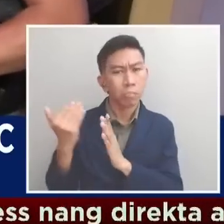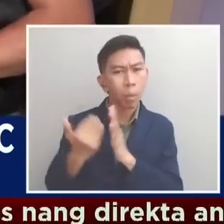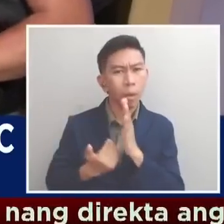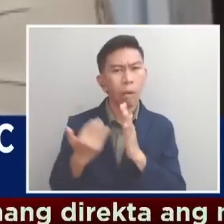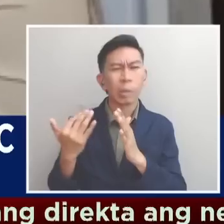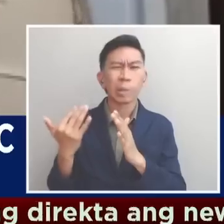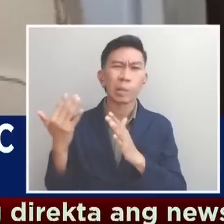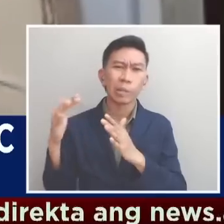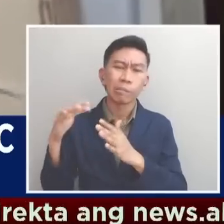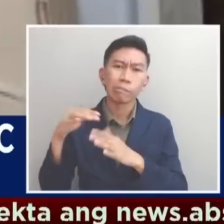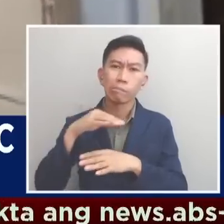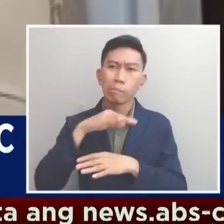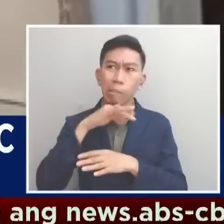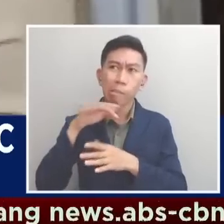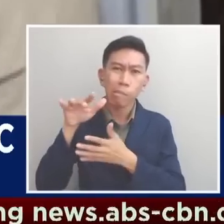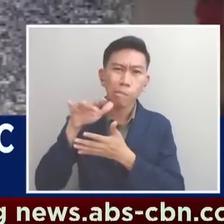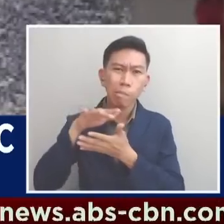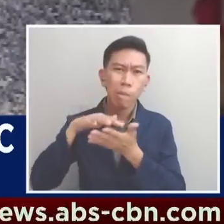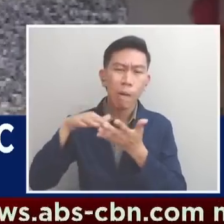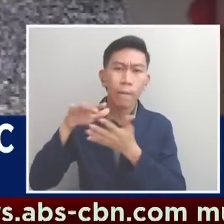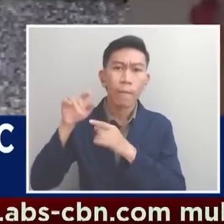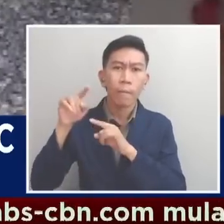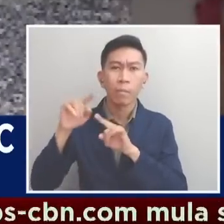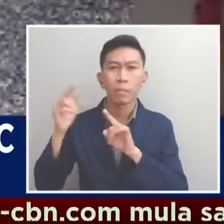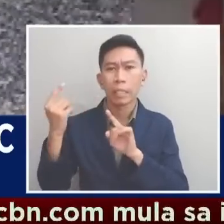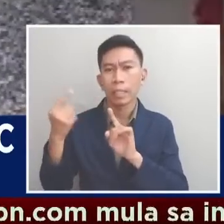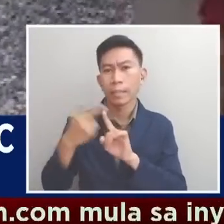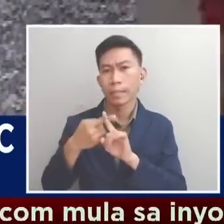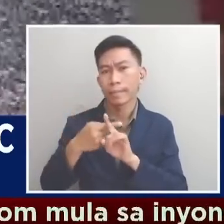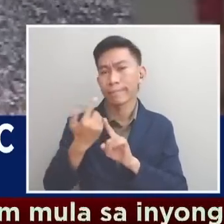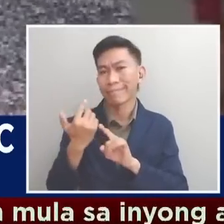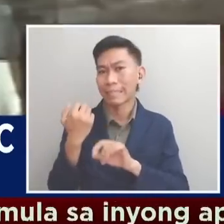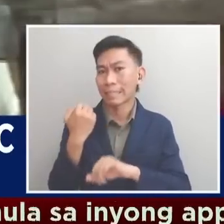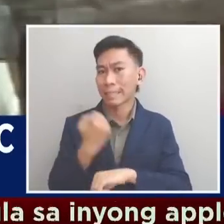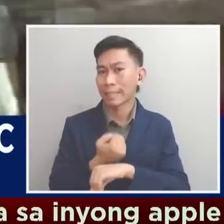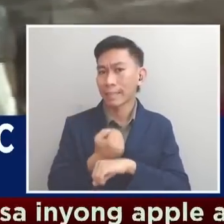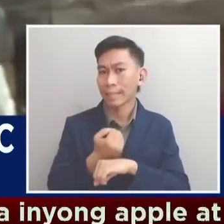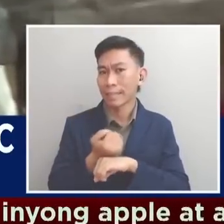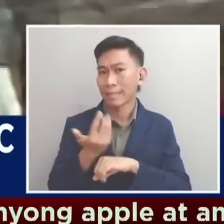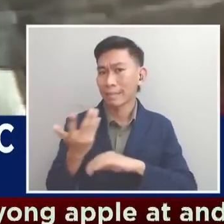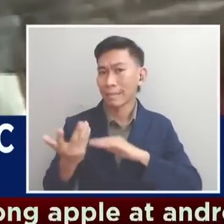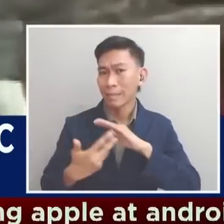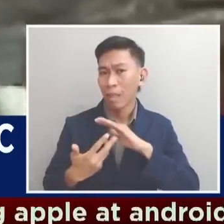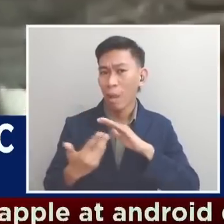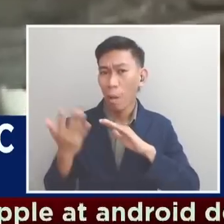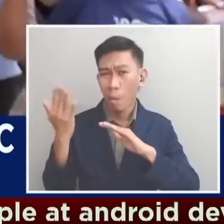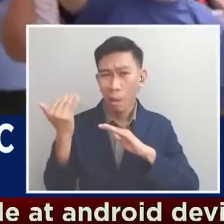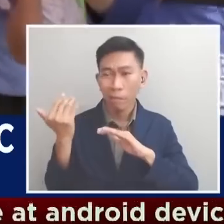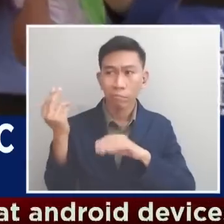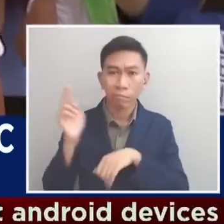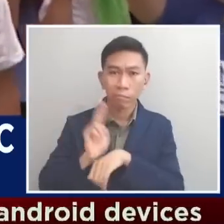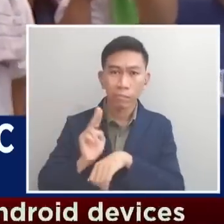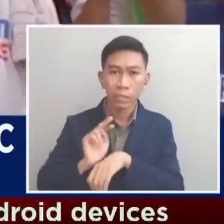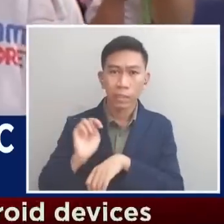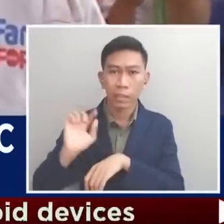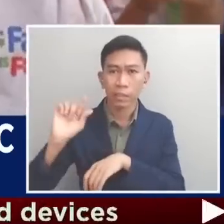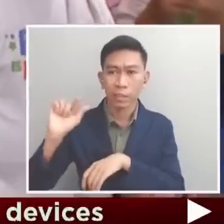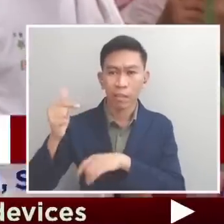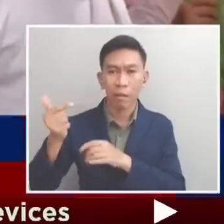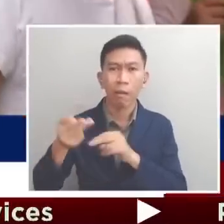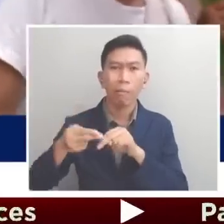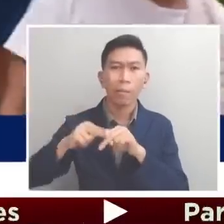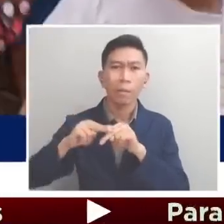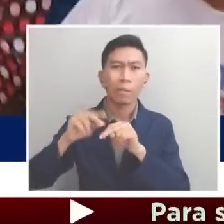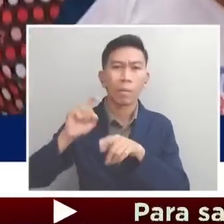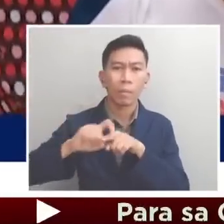pahirap umano ang paggamit ng LNG sa mga consumers dahil tataas ang singil sa kuryente. Huwag na nilang tingnan yung kalikasan